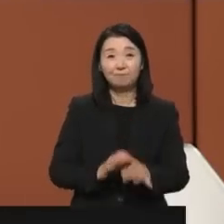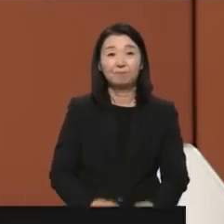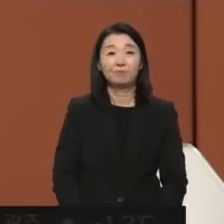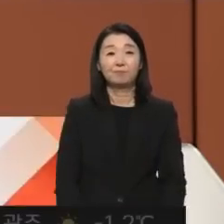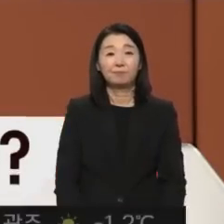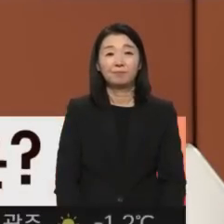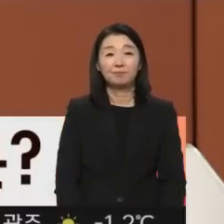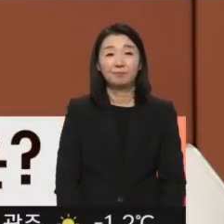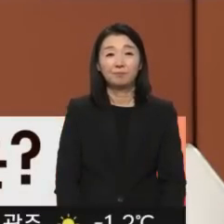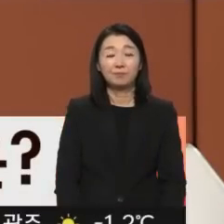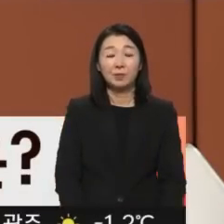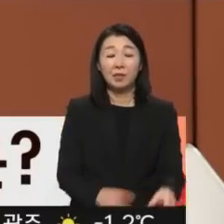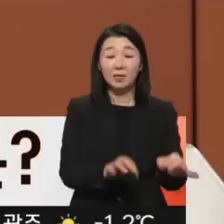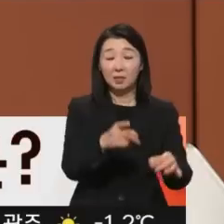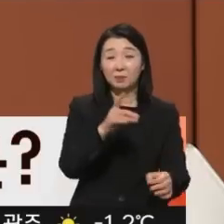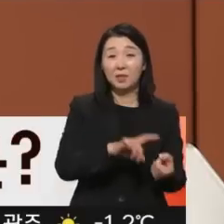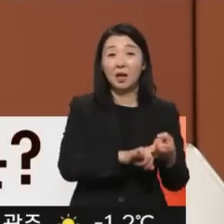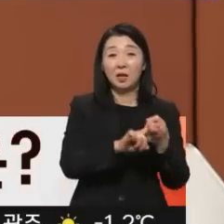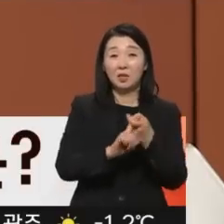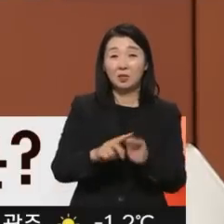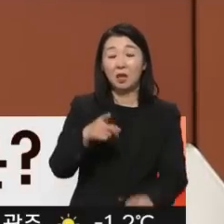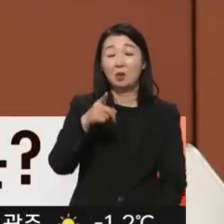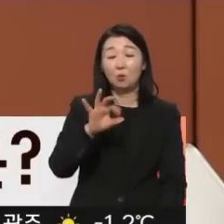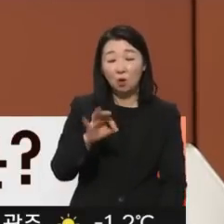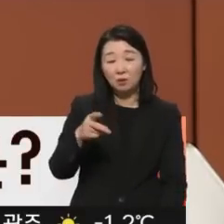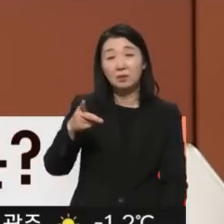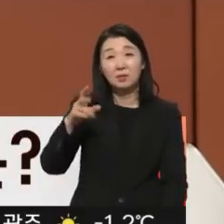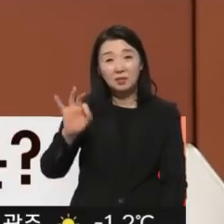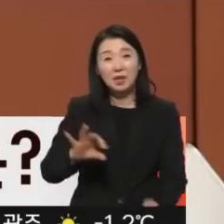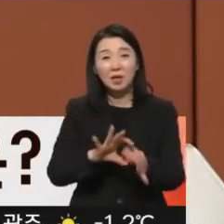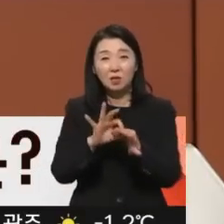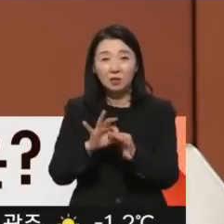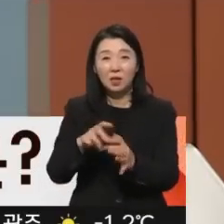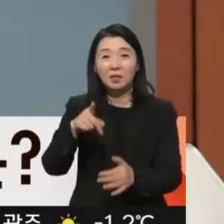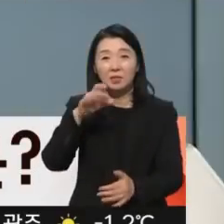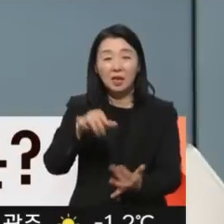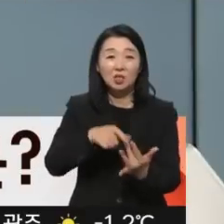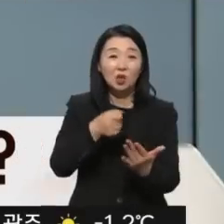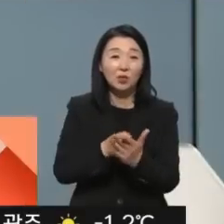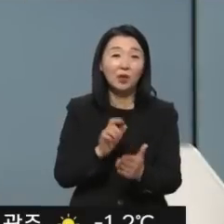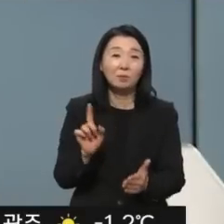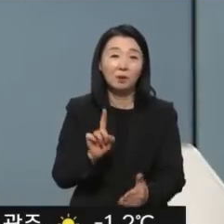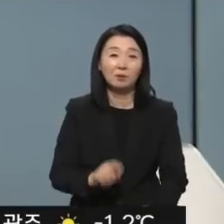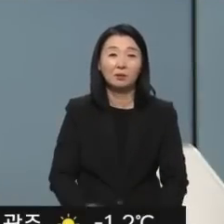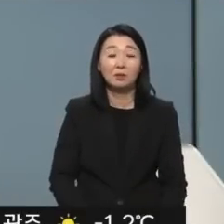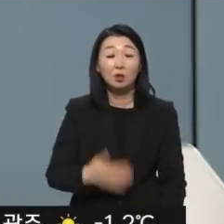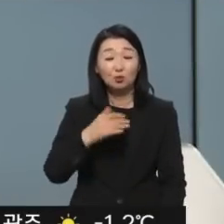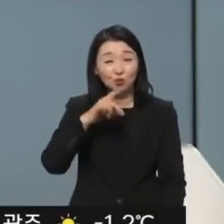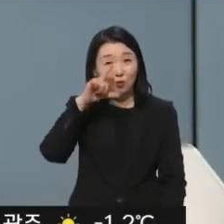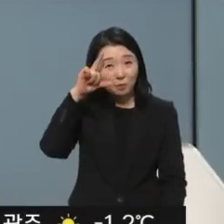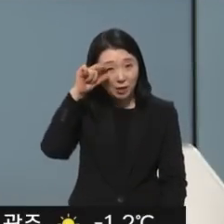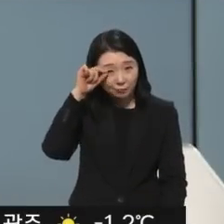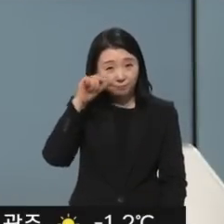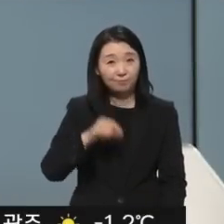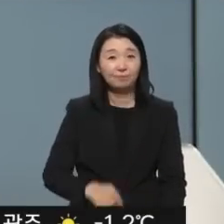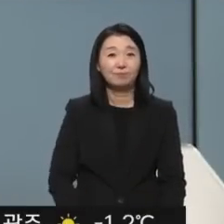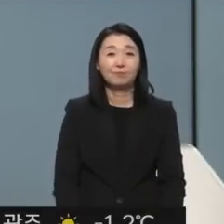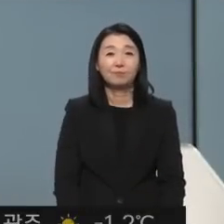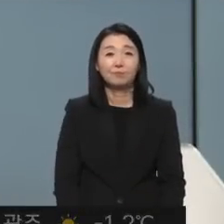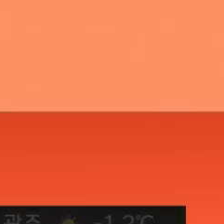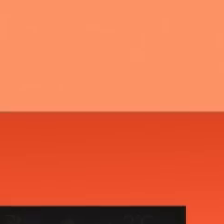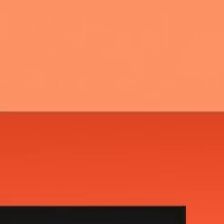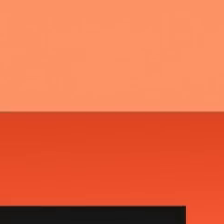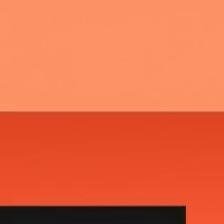잡겠습니다. 김장연대 대 권장연대 장제원의 선택은으로 제목을 잡습니다. 다음은 박준우 마커의 주민입니다.